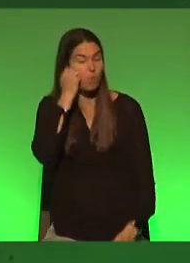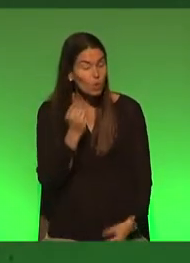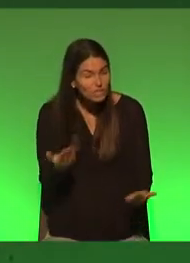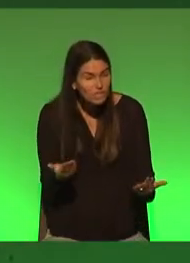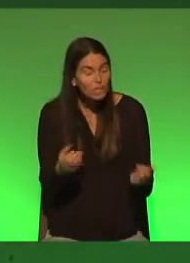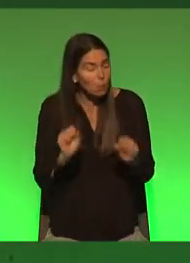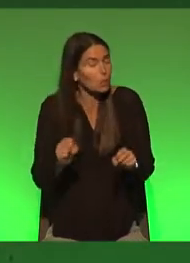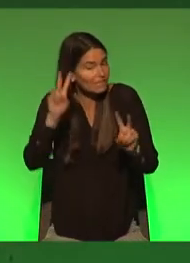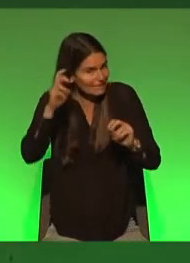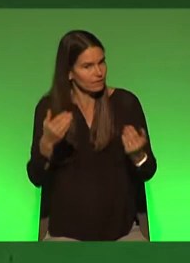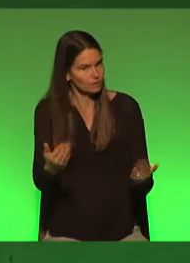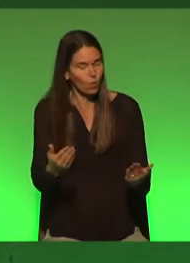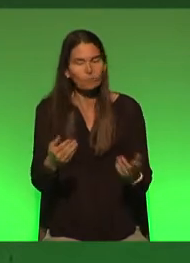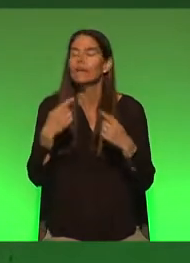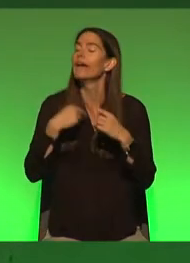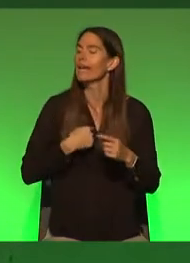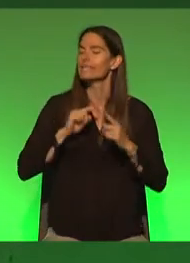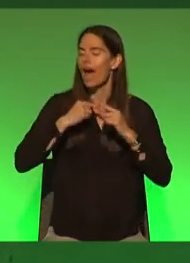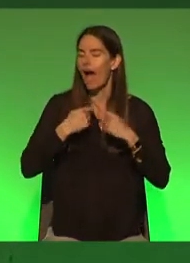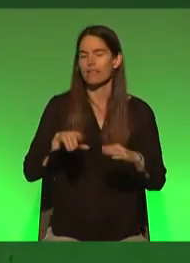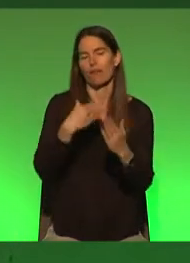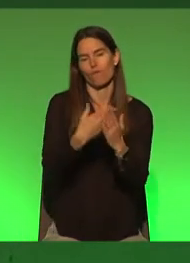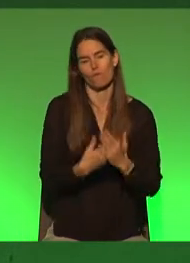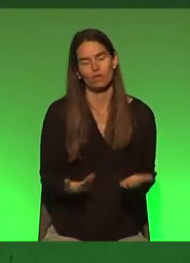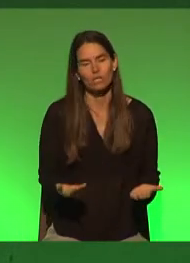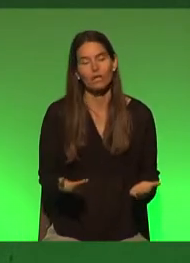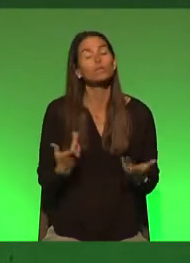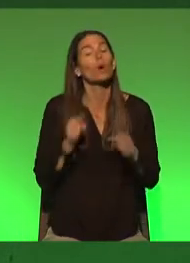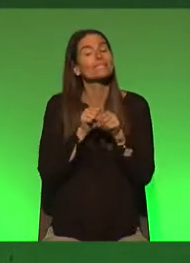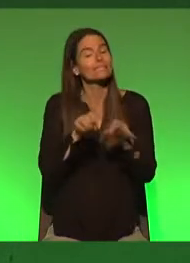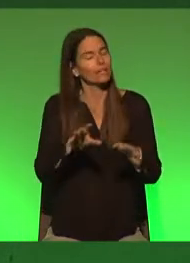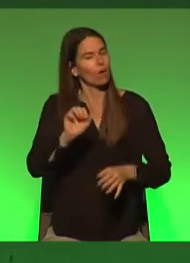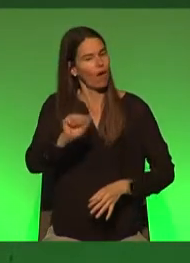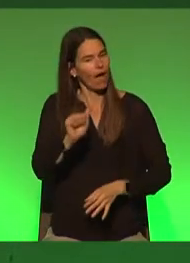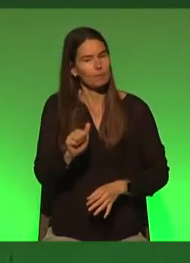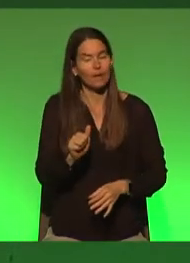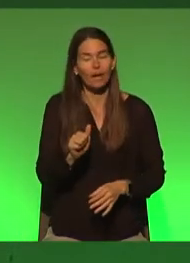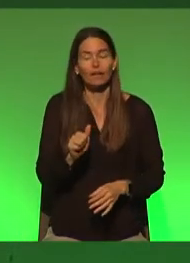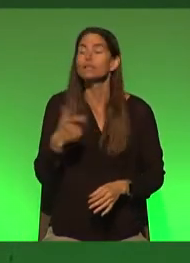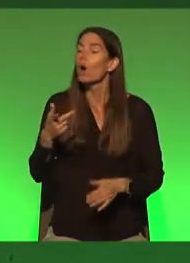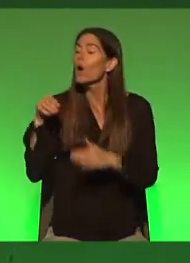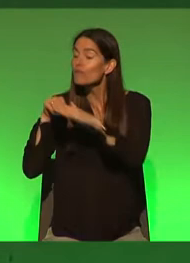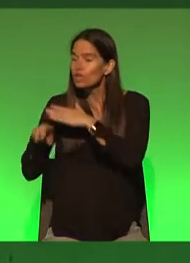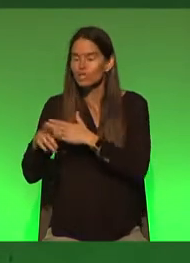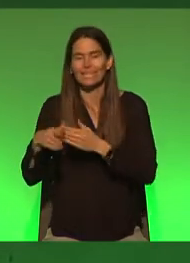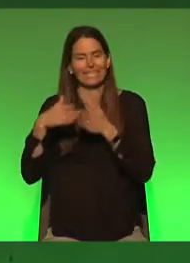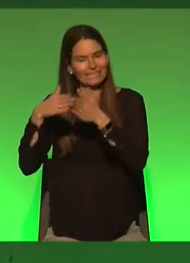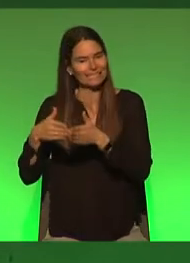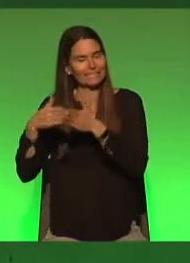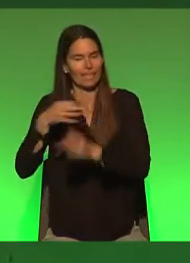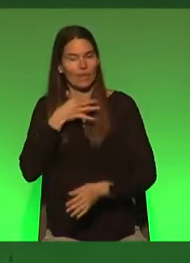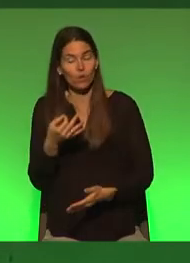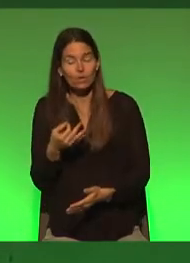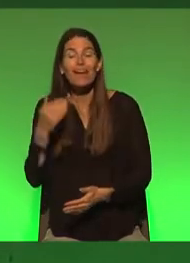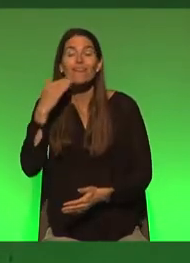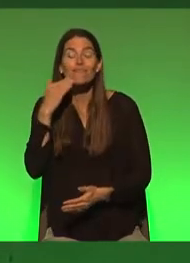Leute, ich habe ein paar andere Vorschläge. Reden wir doch mal in einer dieser Sendungen über Geflüchtete in Seenot. Wann endlich stoppen wir das Sterben